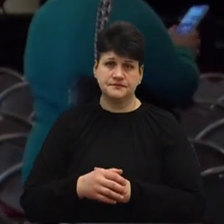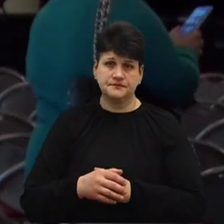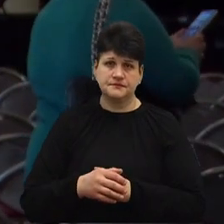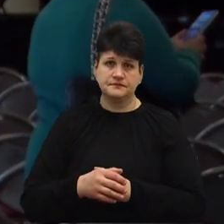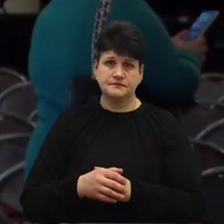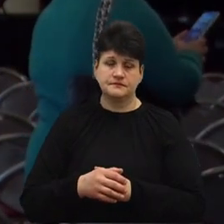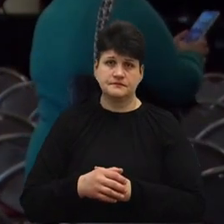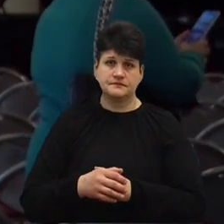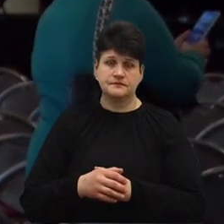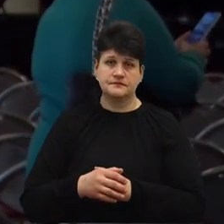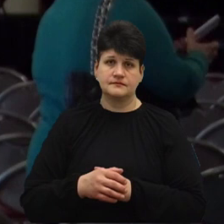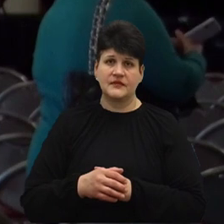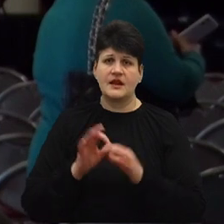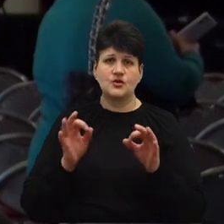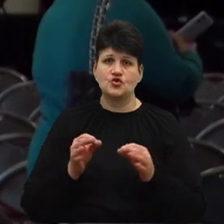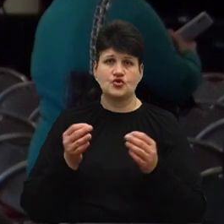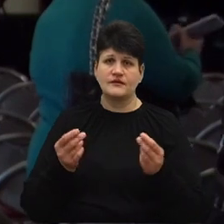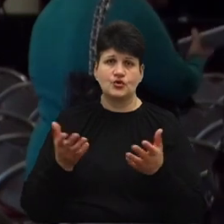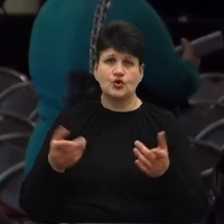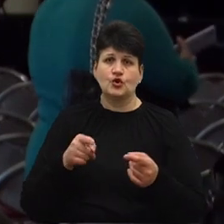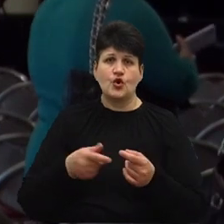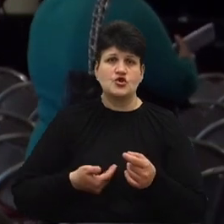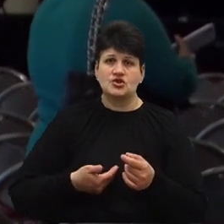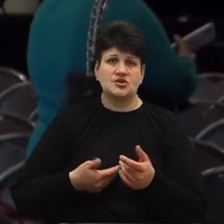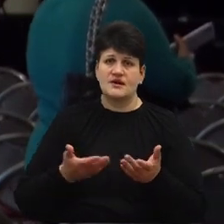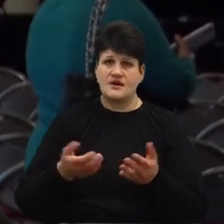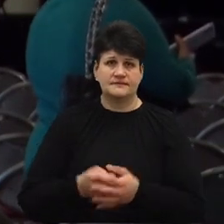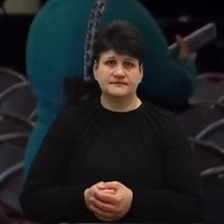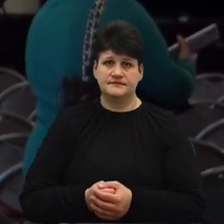значить. Вона не вартує. Не вартує того життя, не вартує.